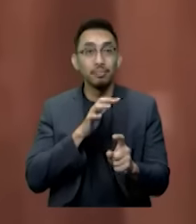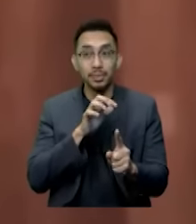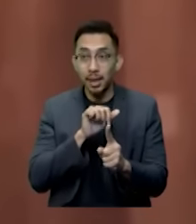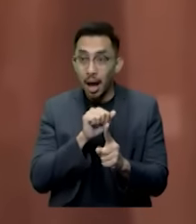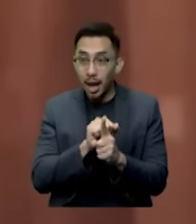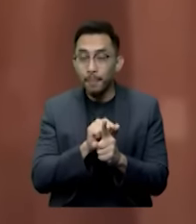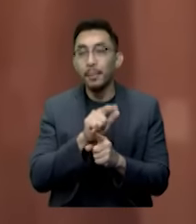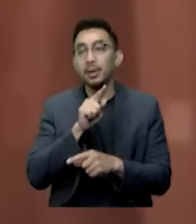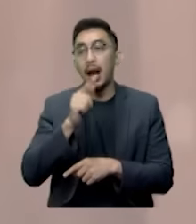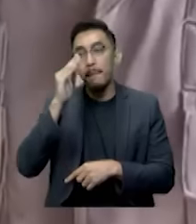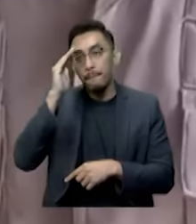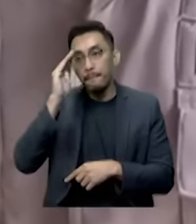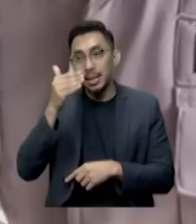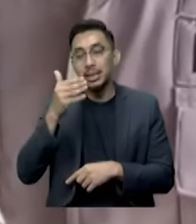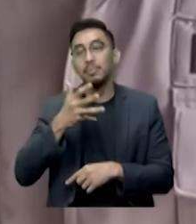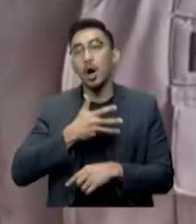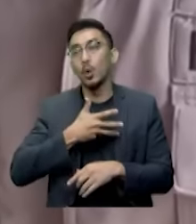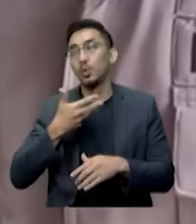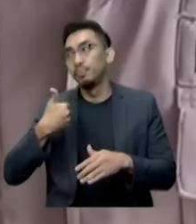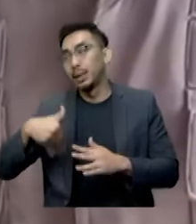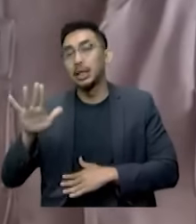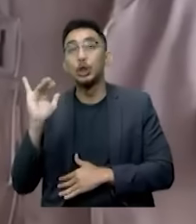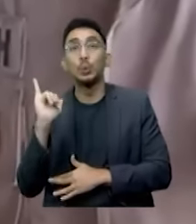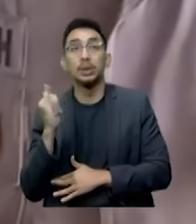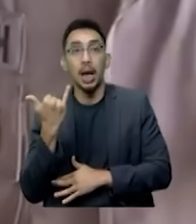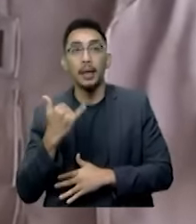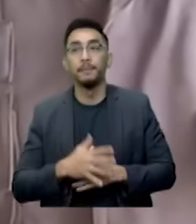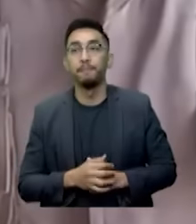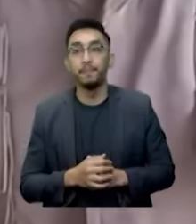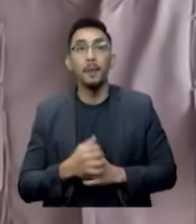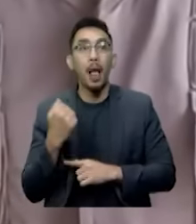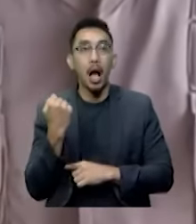menuju Yogyakarta. Pelaku sudah diamankan,